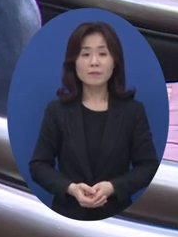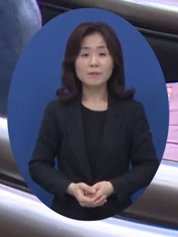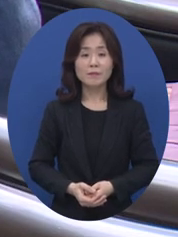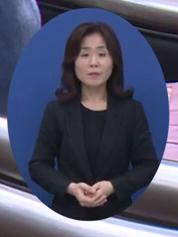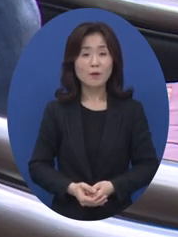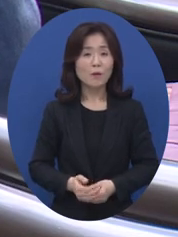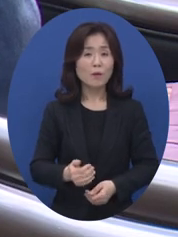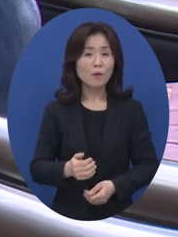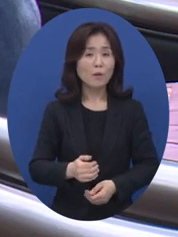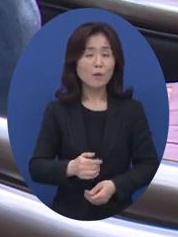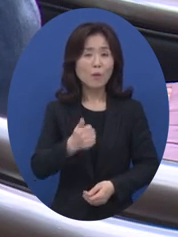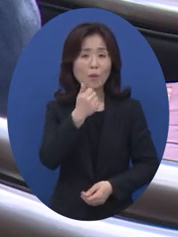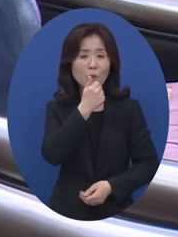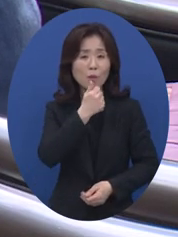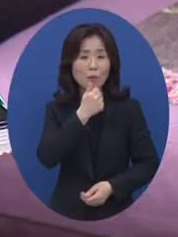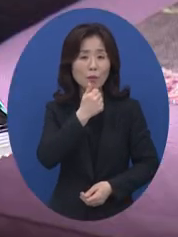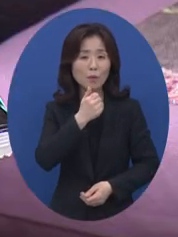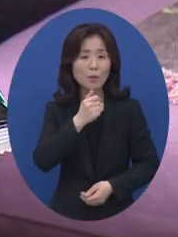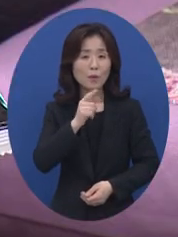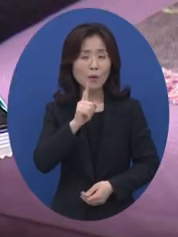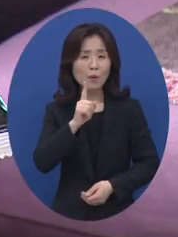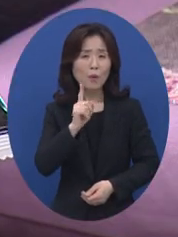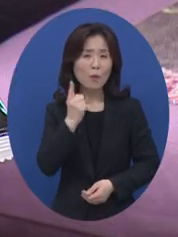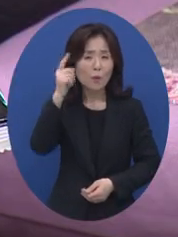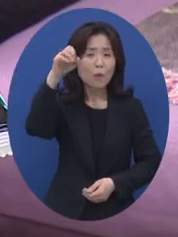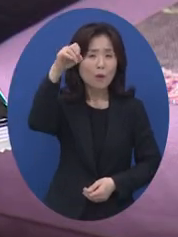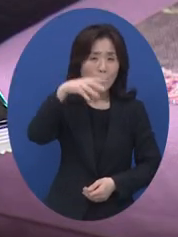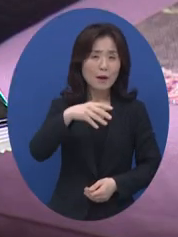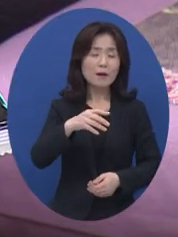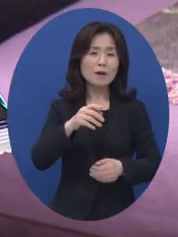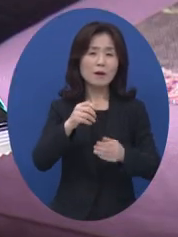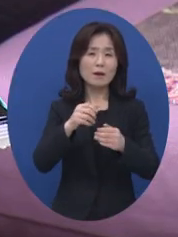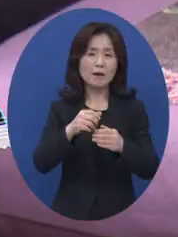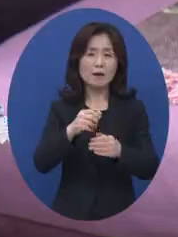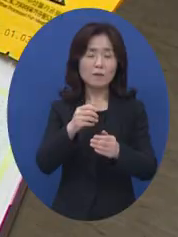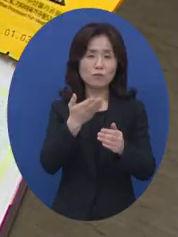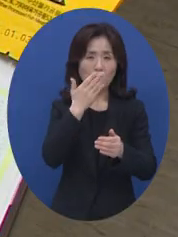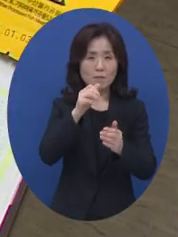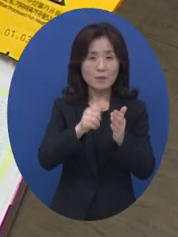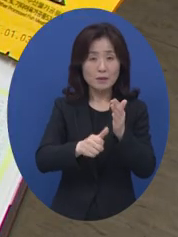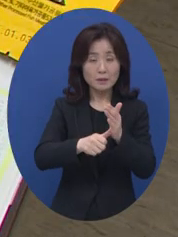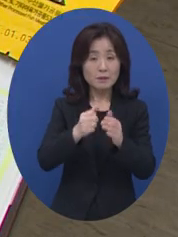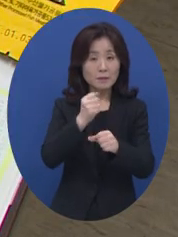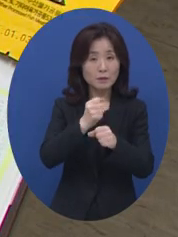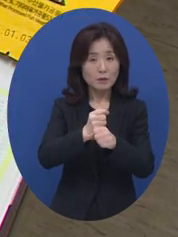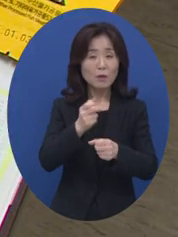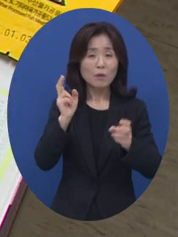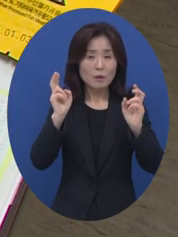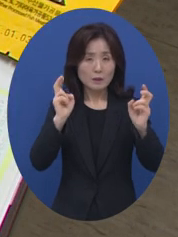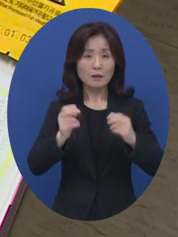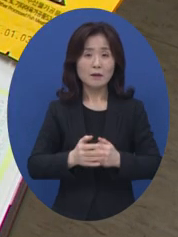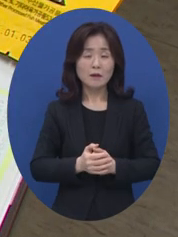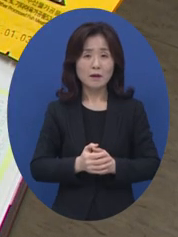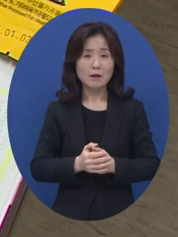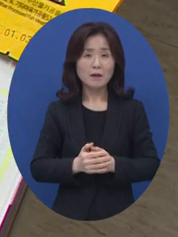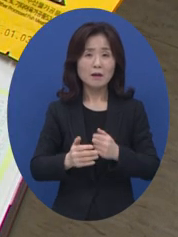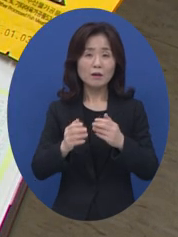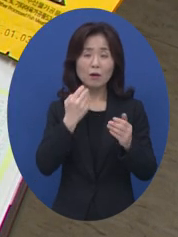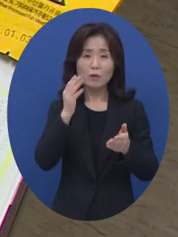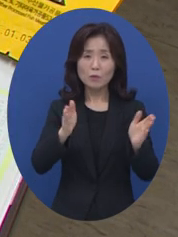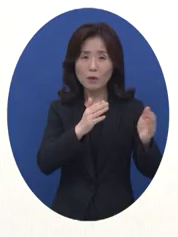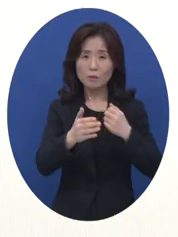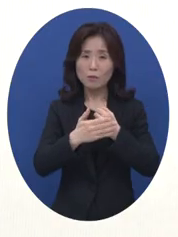고향에 한 식품 제조 업체 지난 3월 경기도 로부터 지원을 받아 온라인 수출 상담에 참가하는 기회를